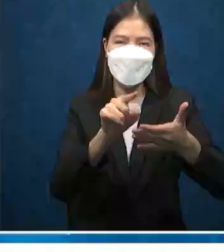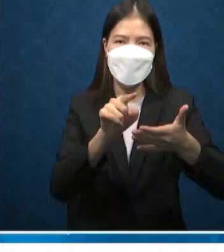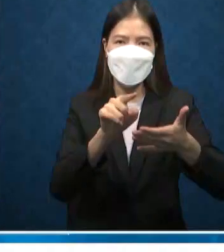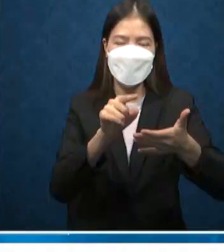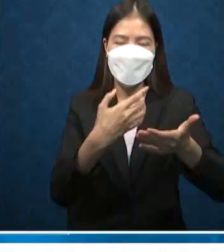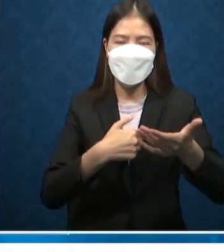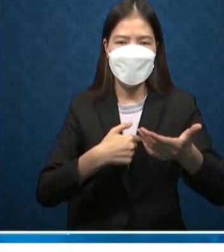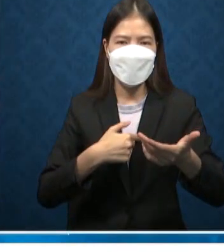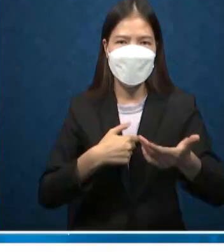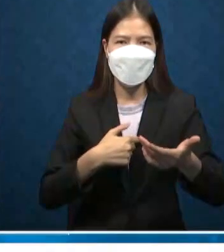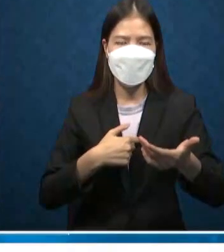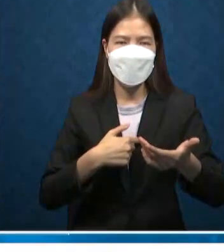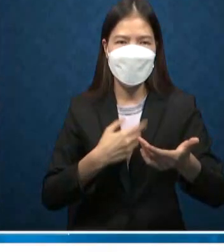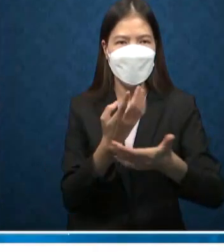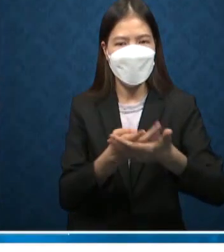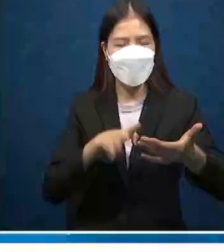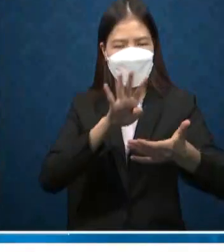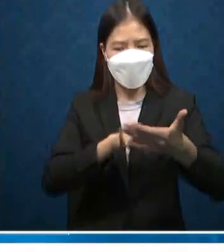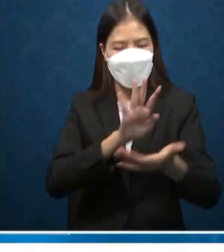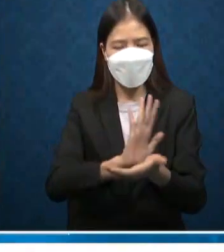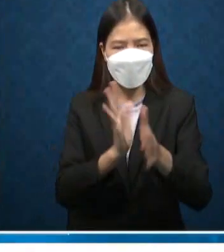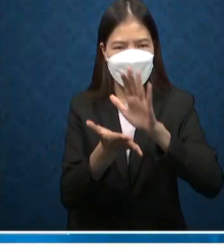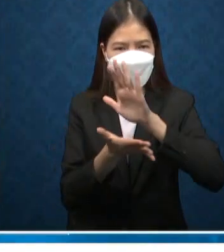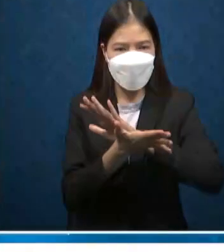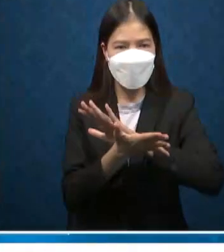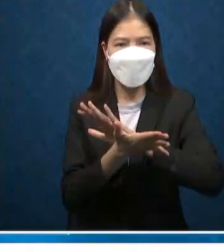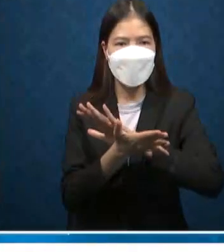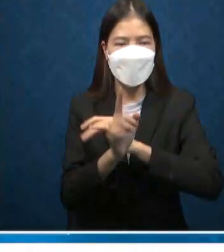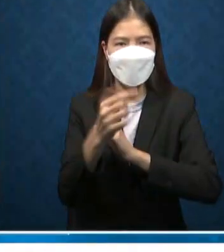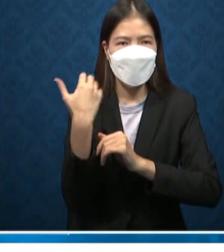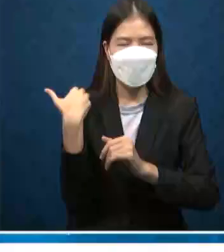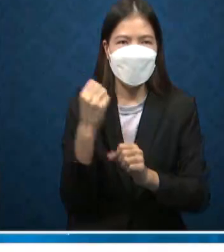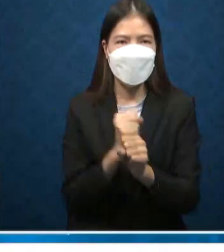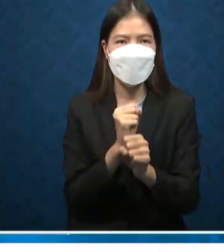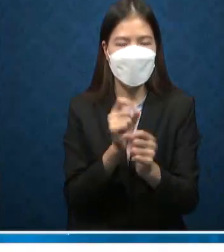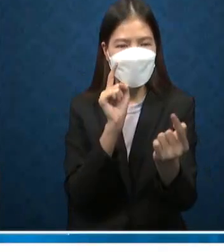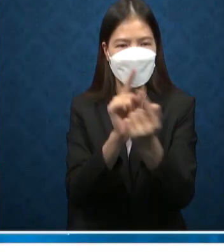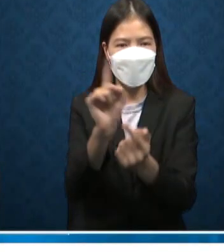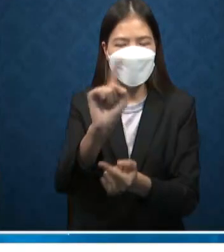าเราไม่ได้พบนี้เฉพาะในแผนงานบูรณาการนะครับสิ่งที่กรรมการพบน